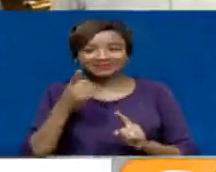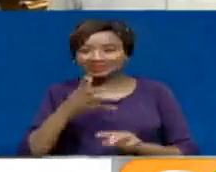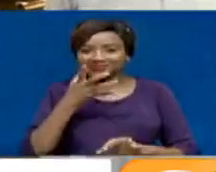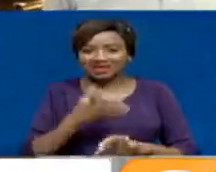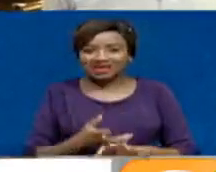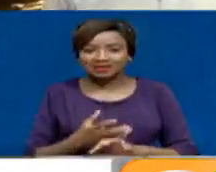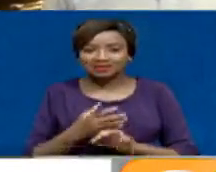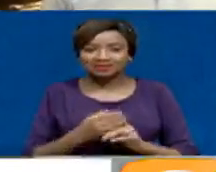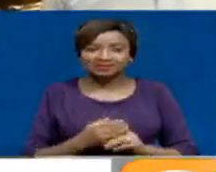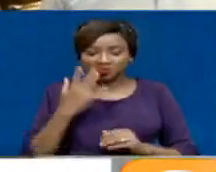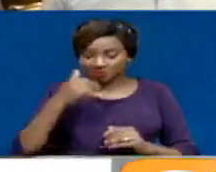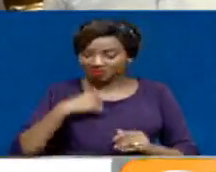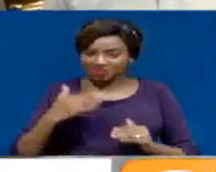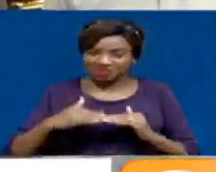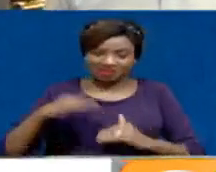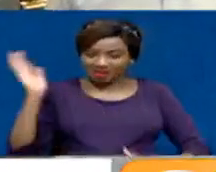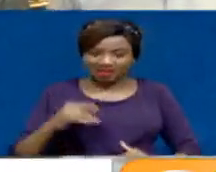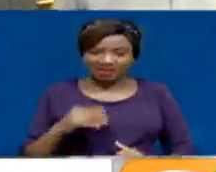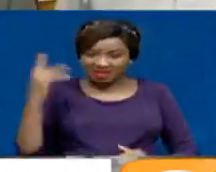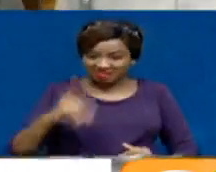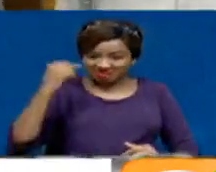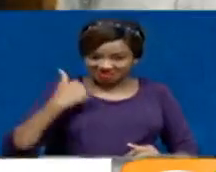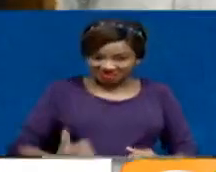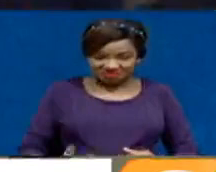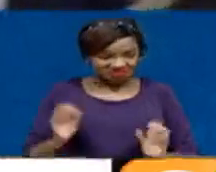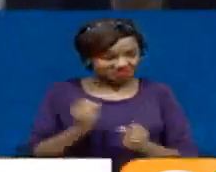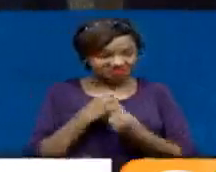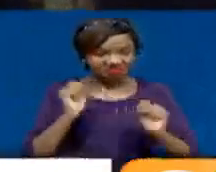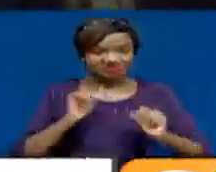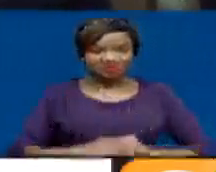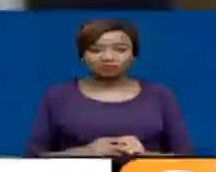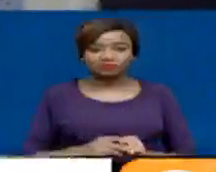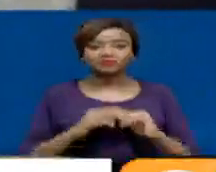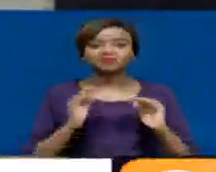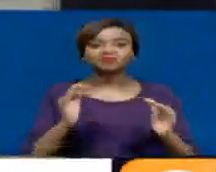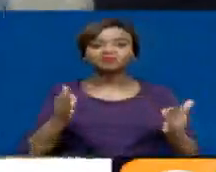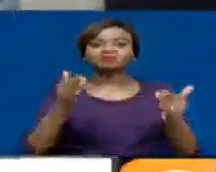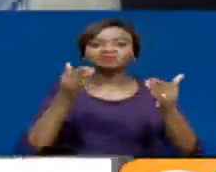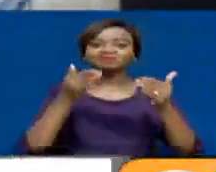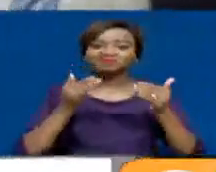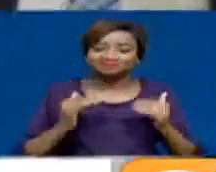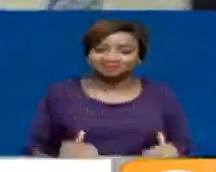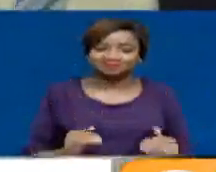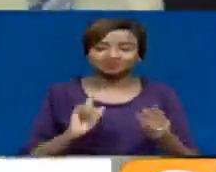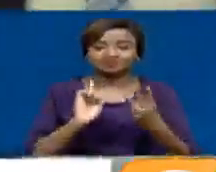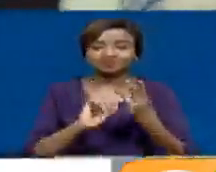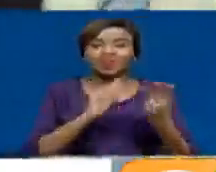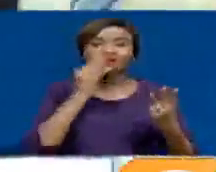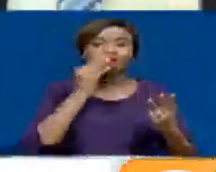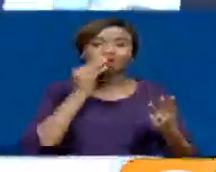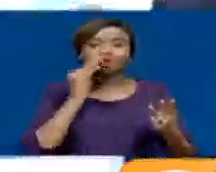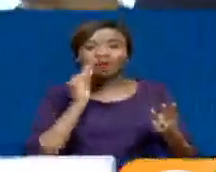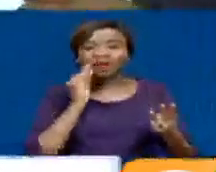it's very difficult to beat me, it will be the ticket that will sell. Kinara mwenza wa Joho, ambaye ni gavana wa Kakamega